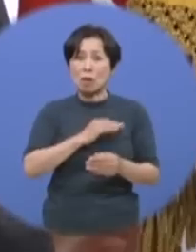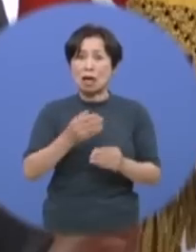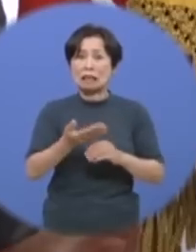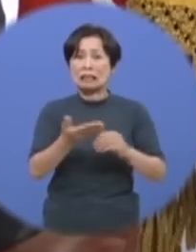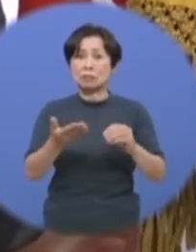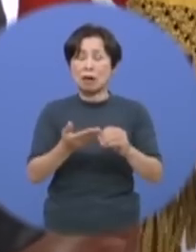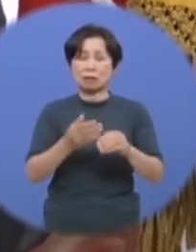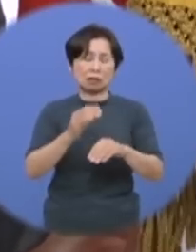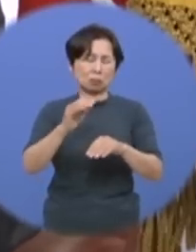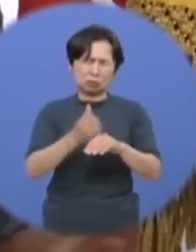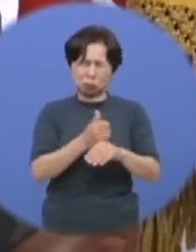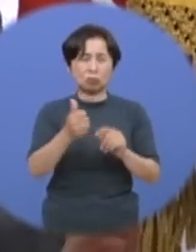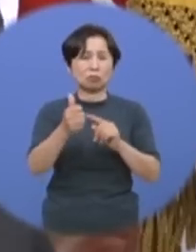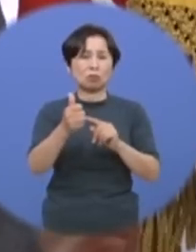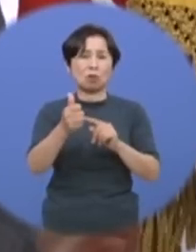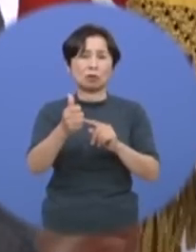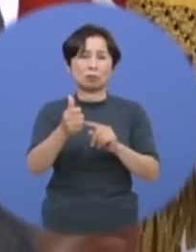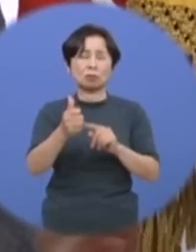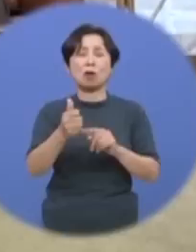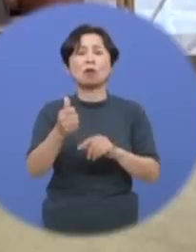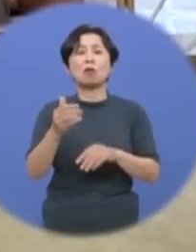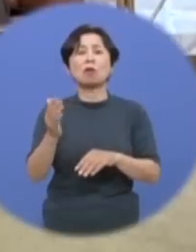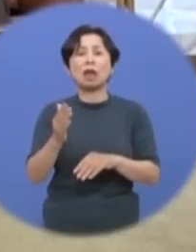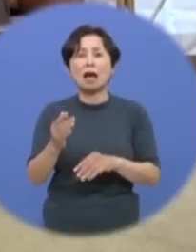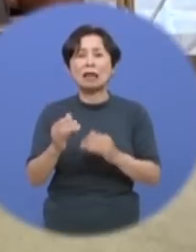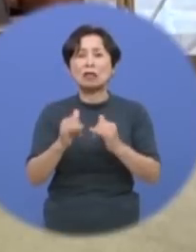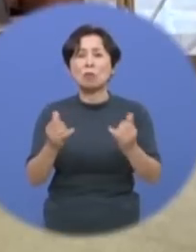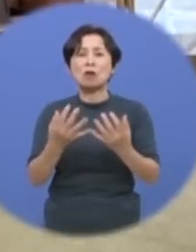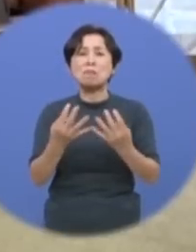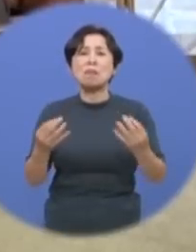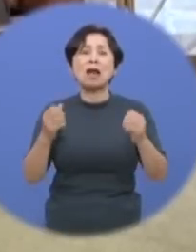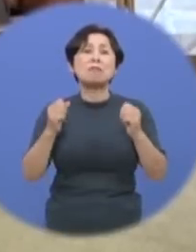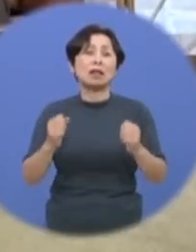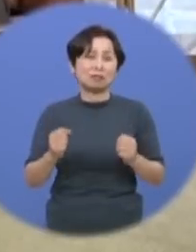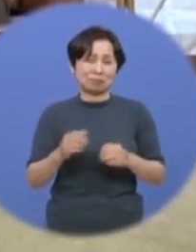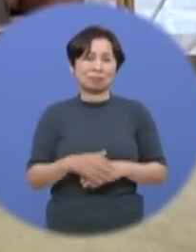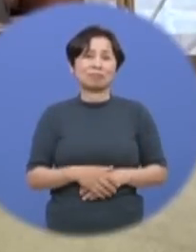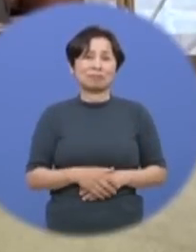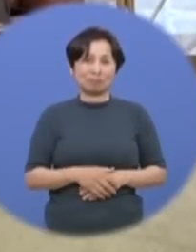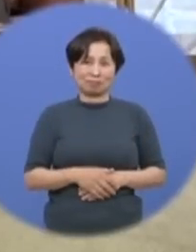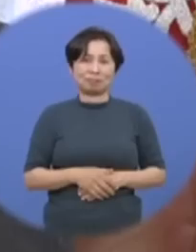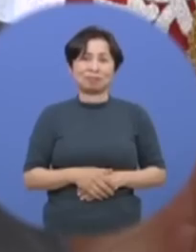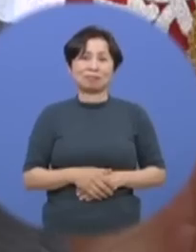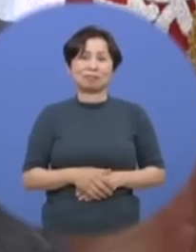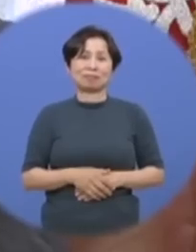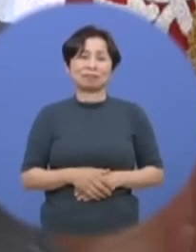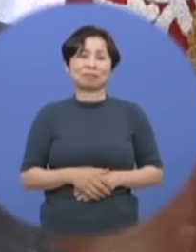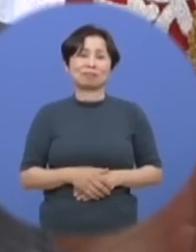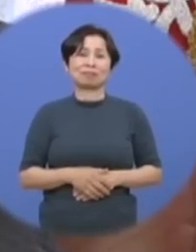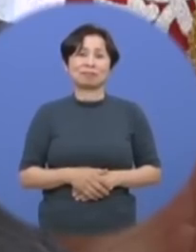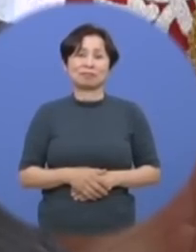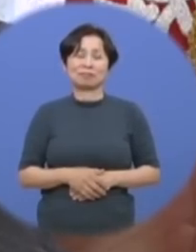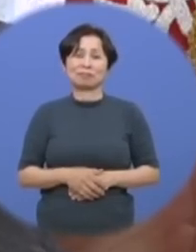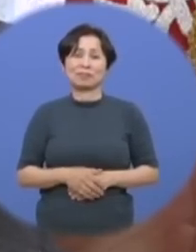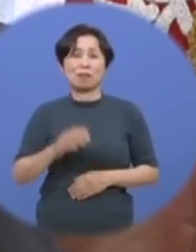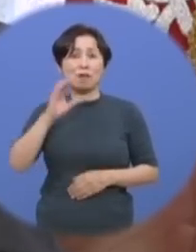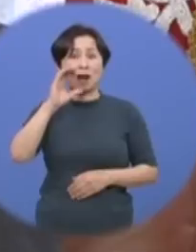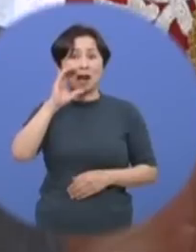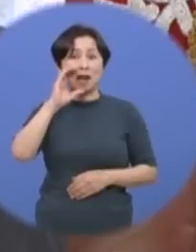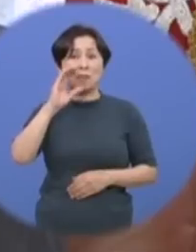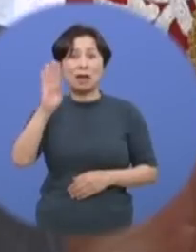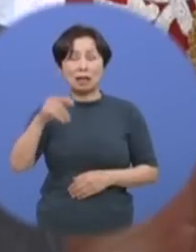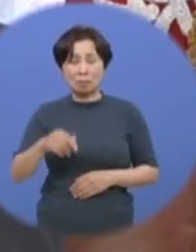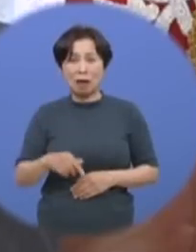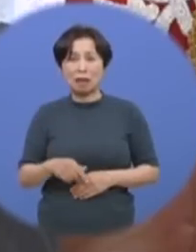ね伝説のとたちもいっぱいいますよね和歌山県っていうのはテレビ分和歌山が全試合良い予選